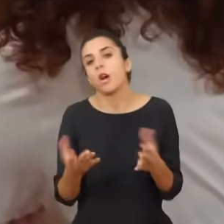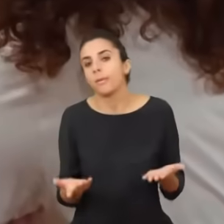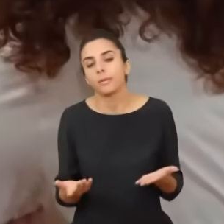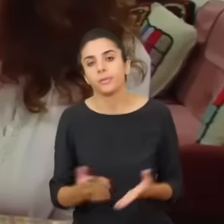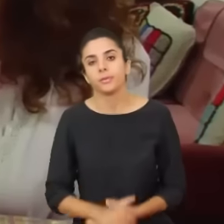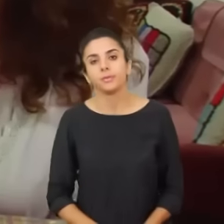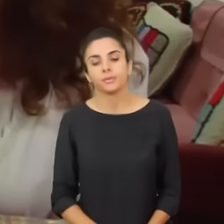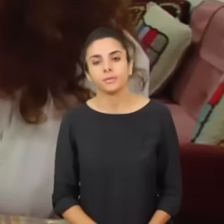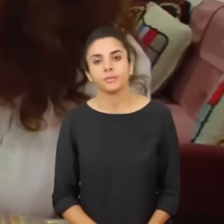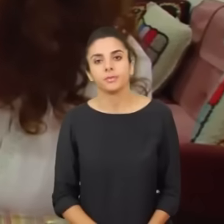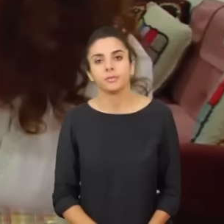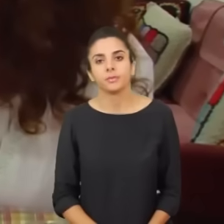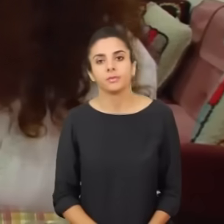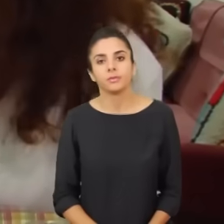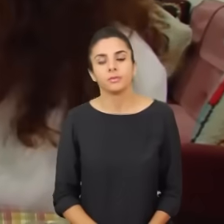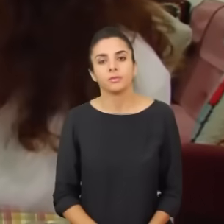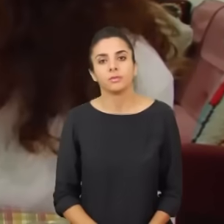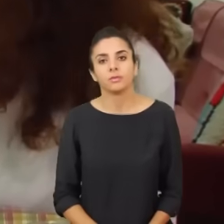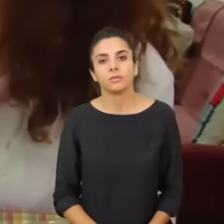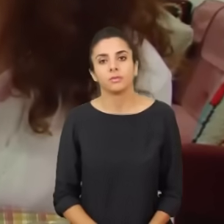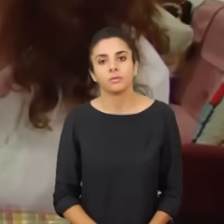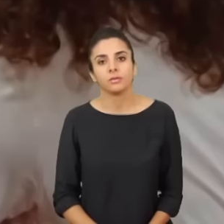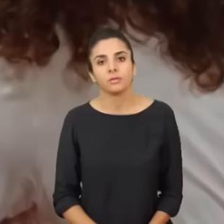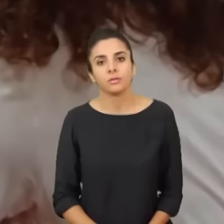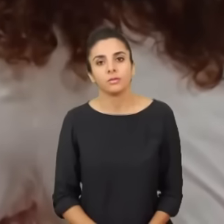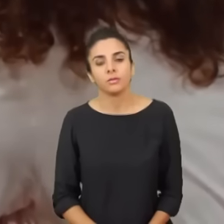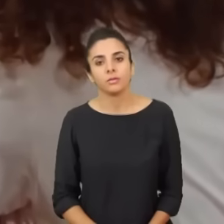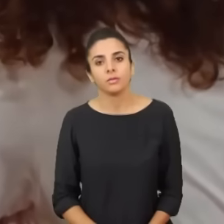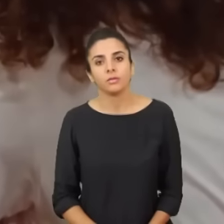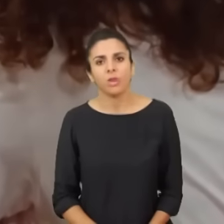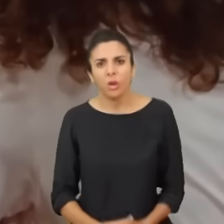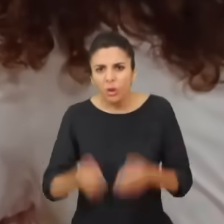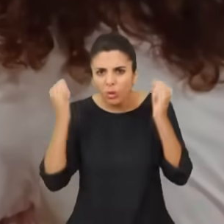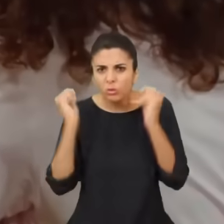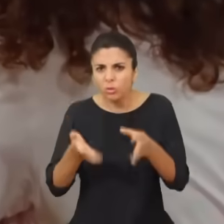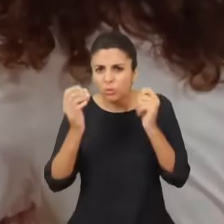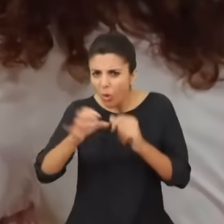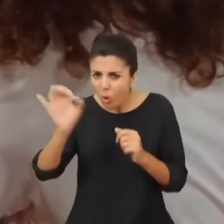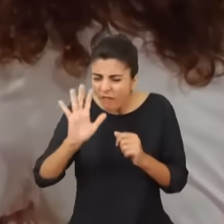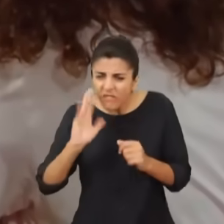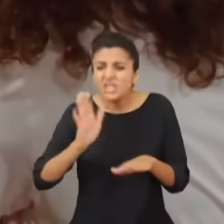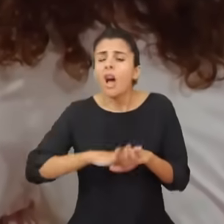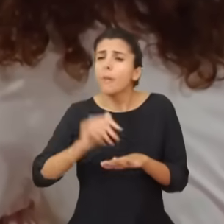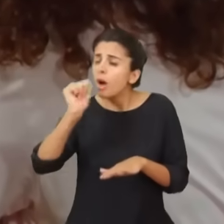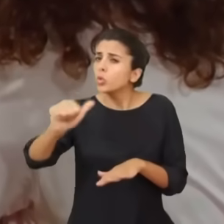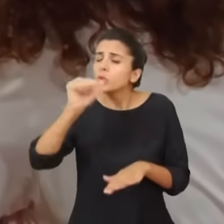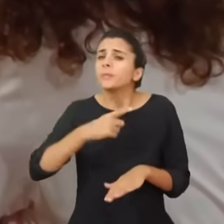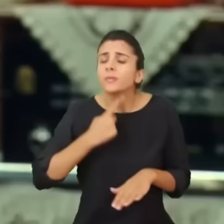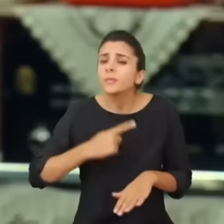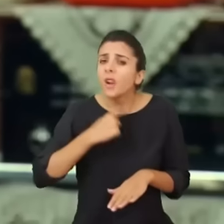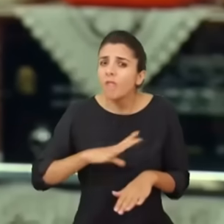Şahin tuzu tabaklardan birine boca ediyor. Yuh be yuh, yuh. Ekme o kadar. Yarın susuzluktan öldürecek misin bizi ya?